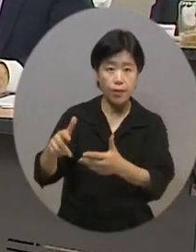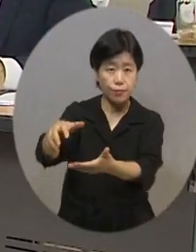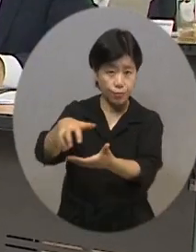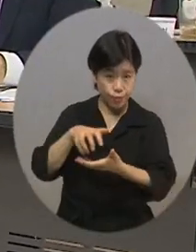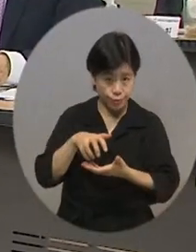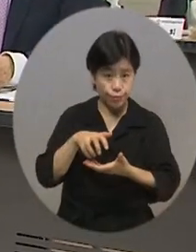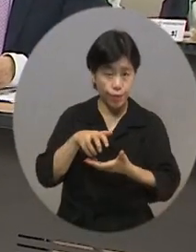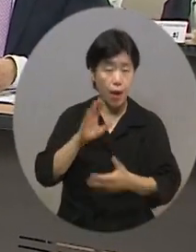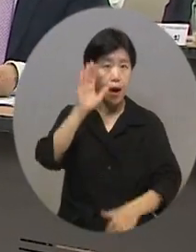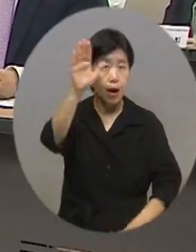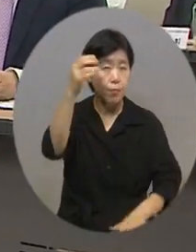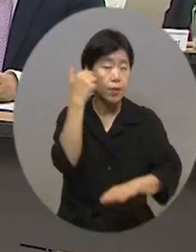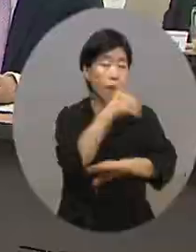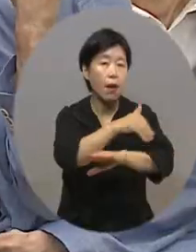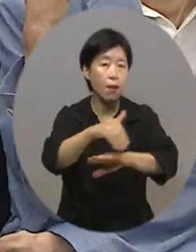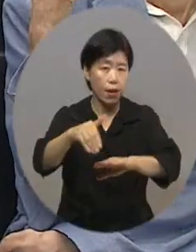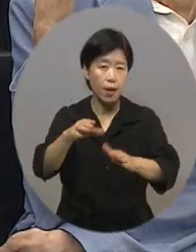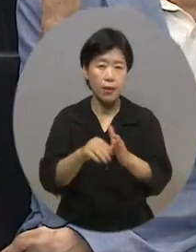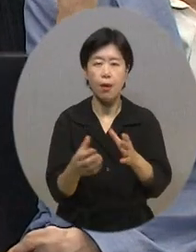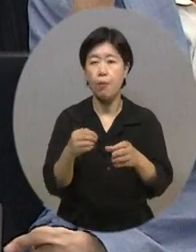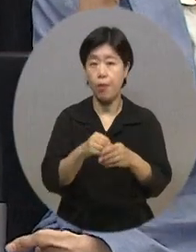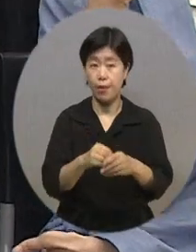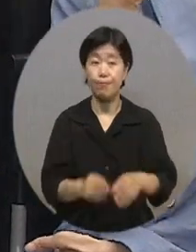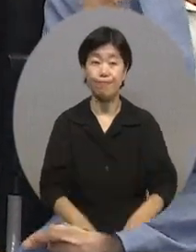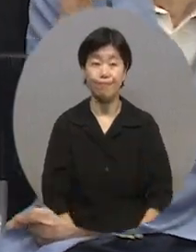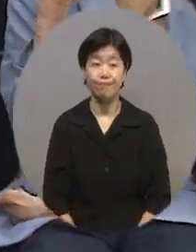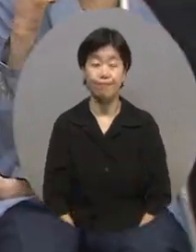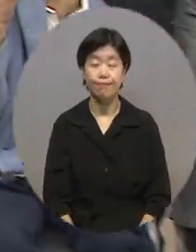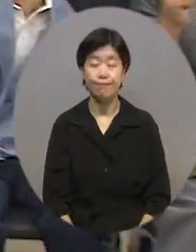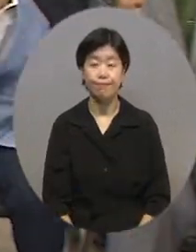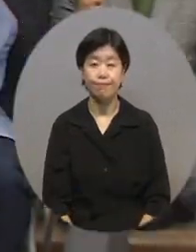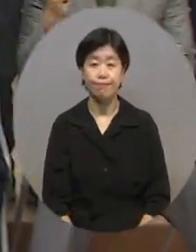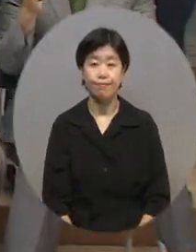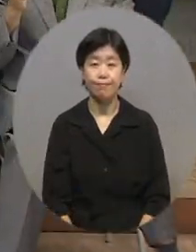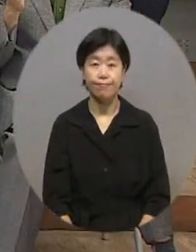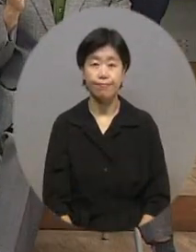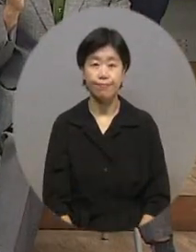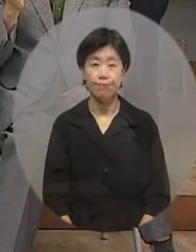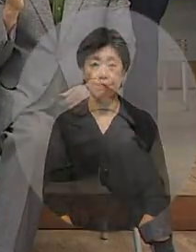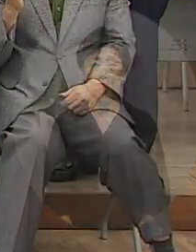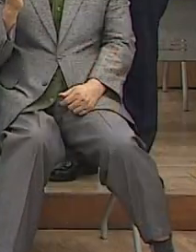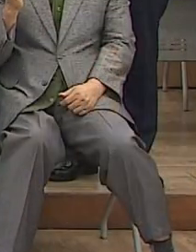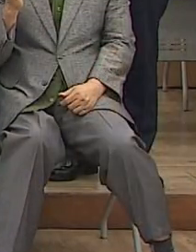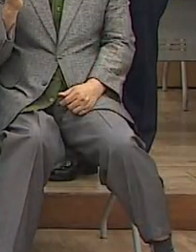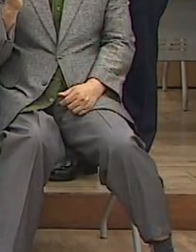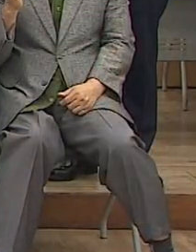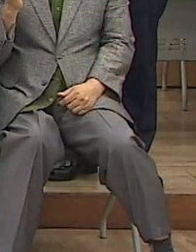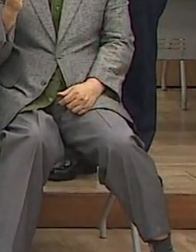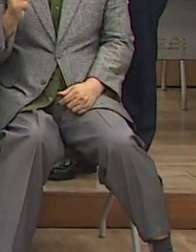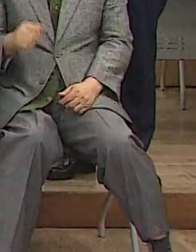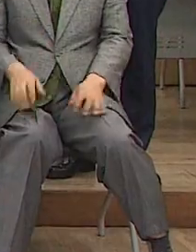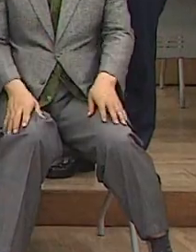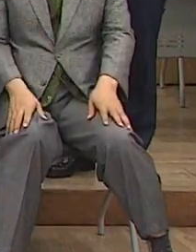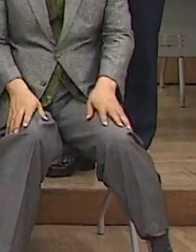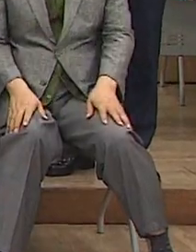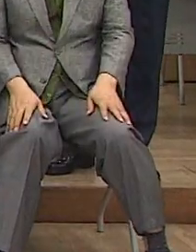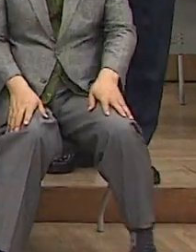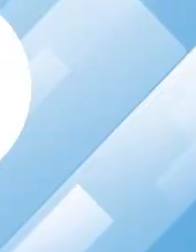실질적인 계획을 세울 것으로 보입니다. 하나, 둘, 셋. 화이팅! 복지TV 뉴스 정유정입니다.